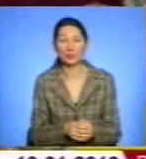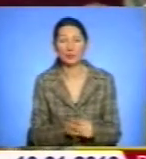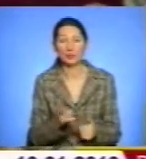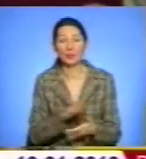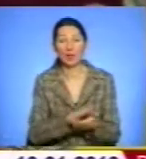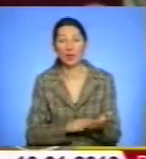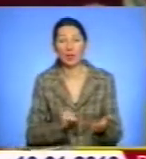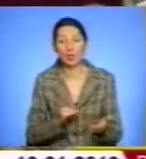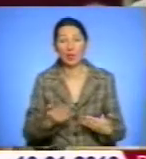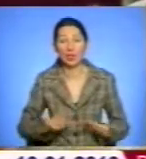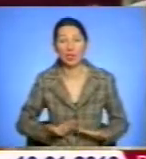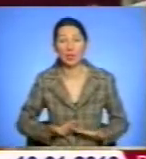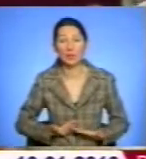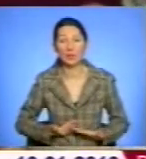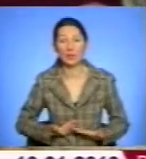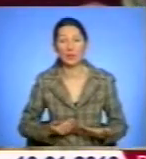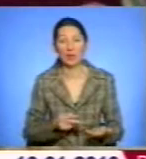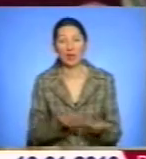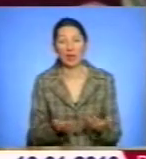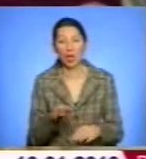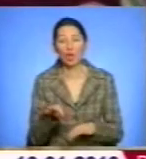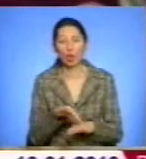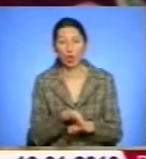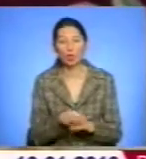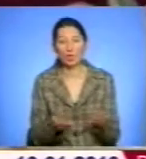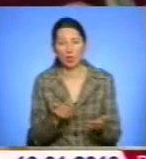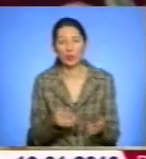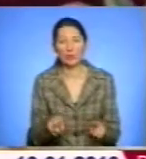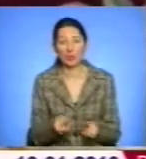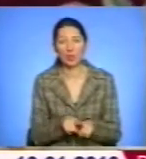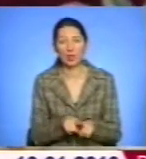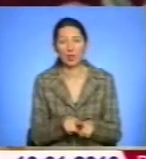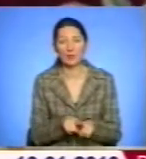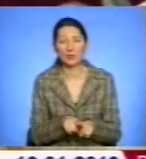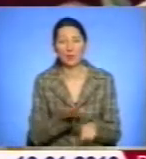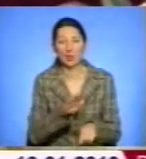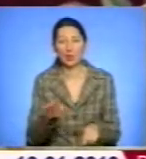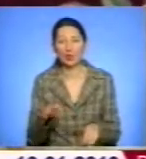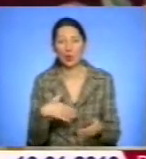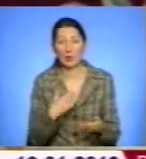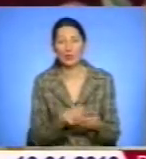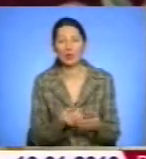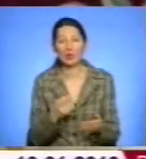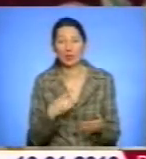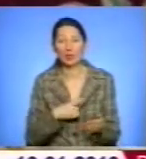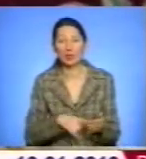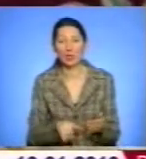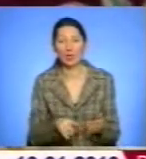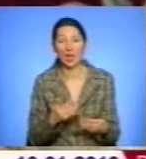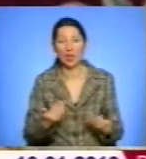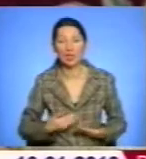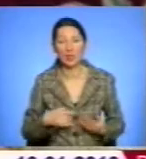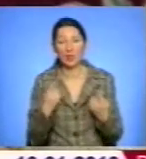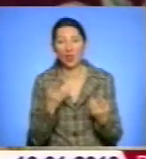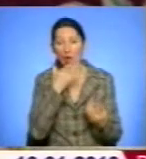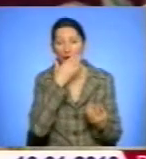Далі якось жити. Мабуть, і одружитися, правда? Ну, так. І діточок своїх завести. Жити великою,